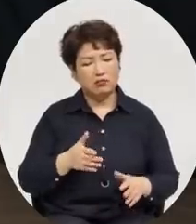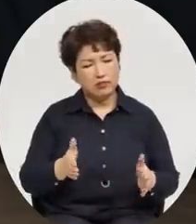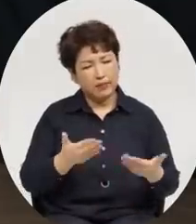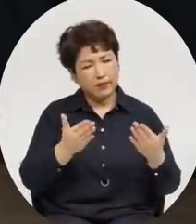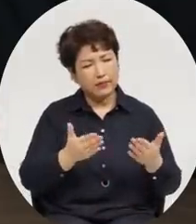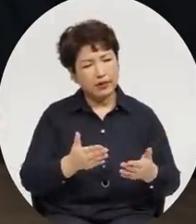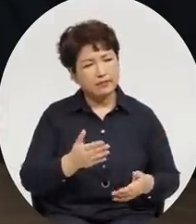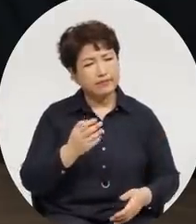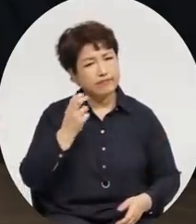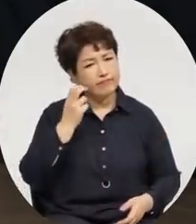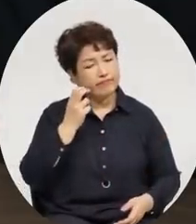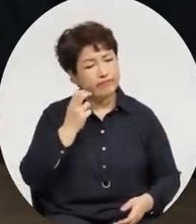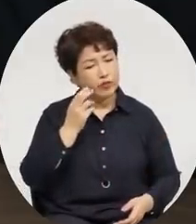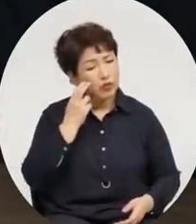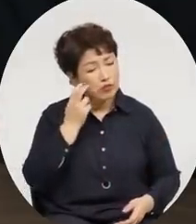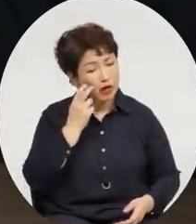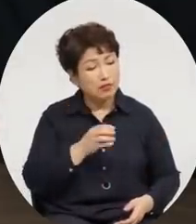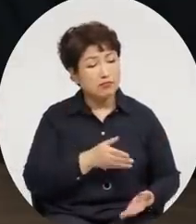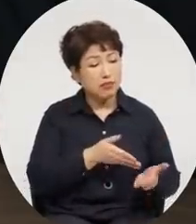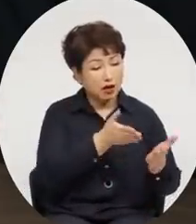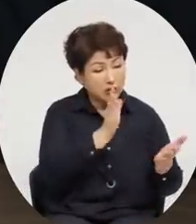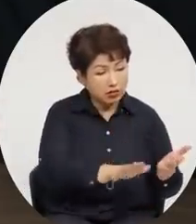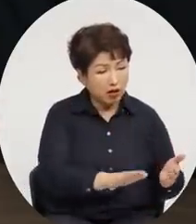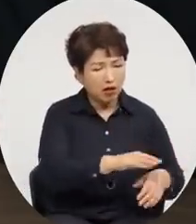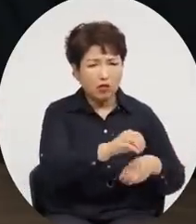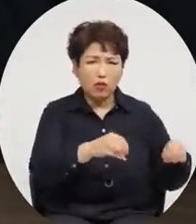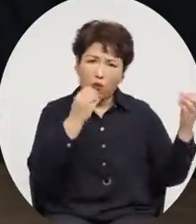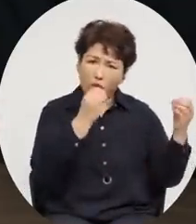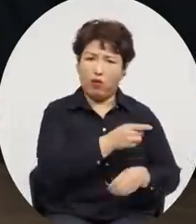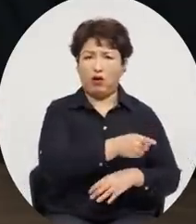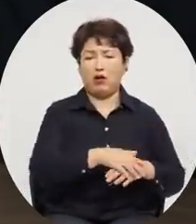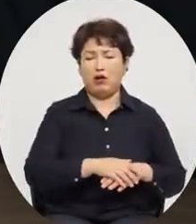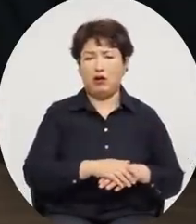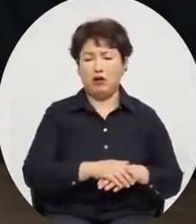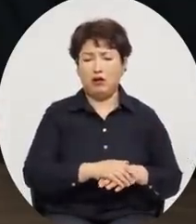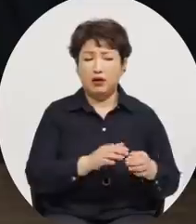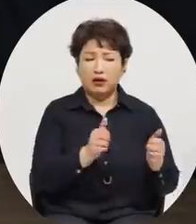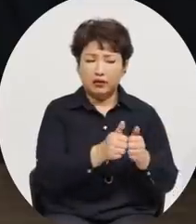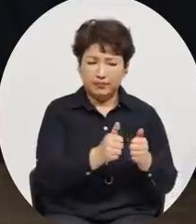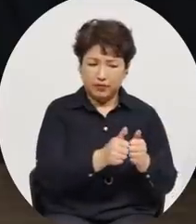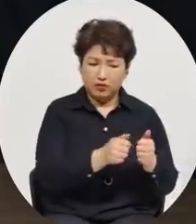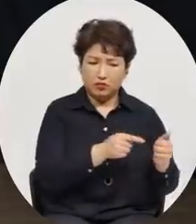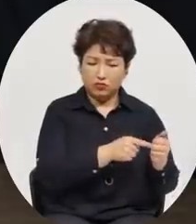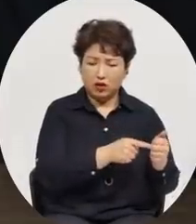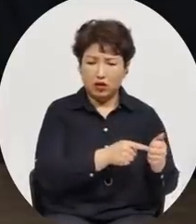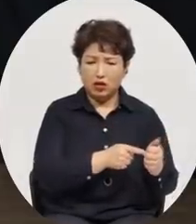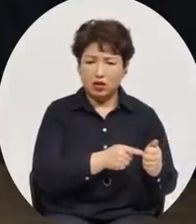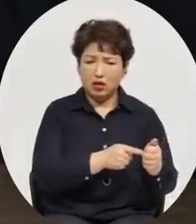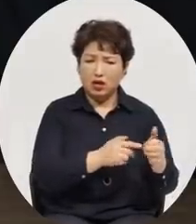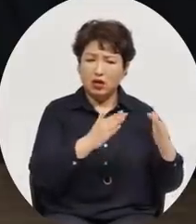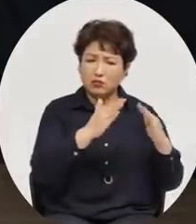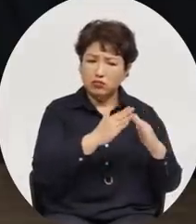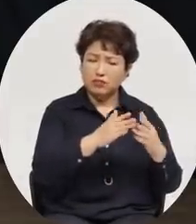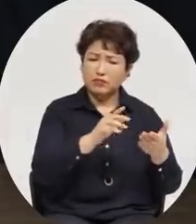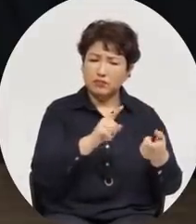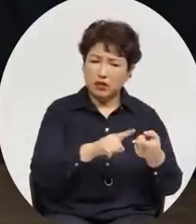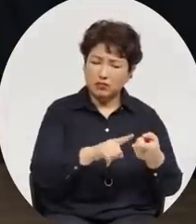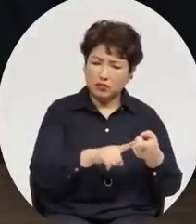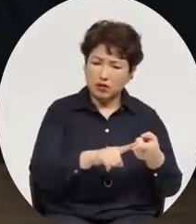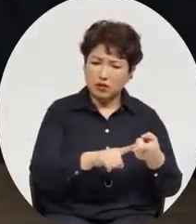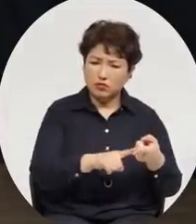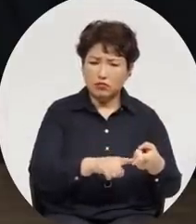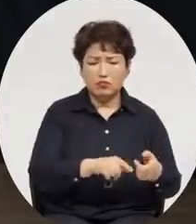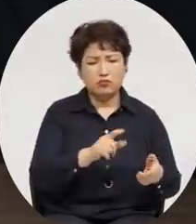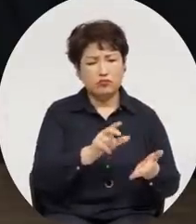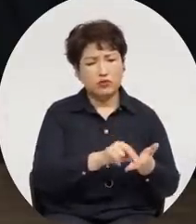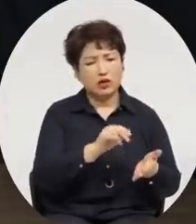꼬아서 들어서 화를 많이 냅니다. 예를 들어, 남자친구가 부동산 투자에 스트레스가 심해 있을 때, 욕심을 조금